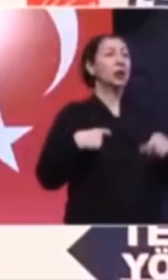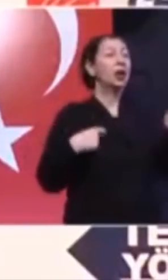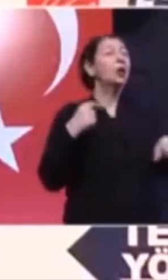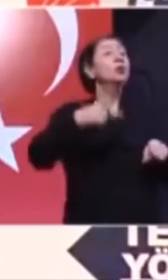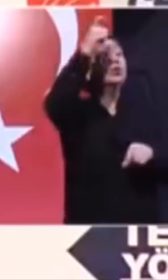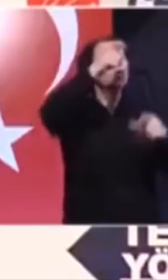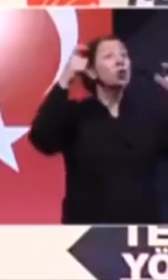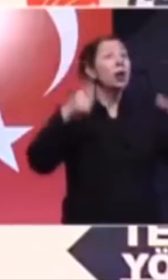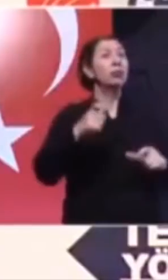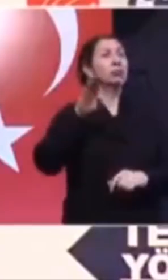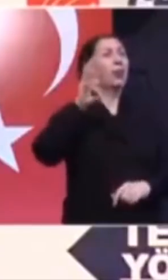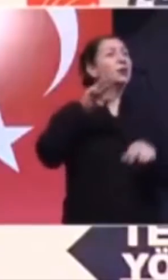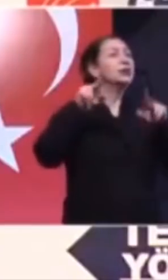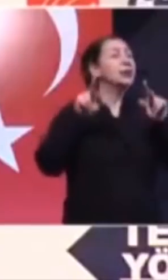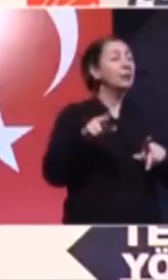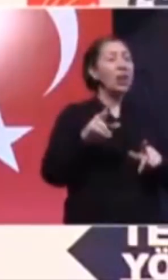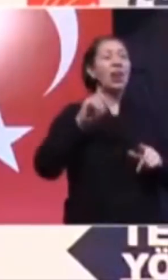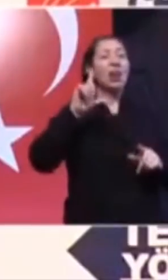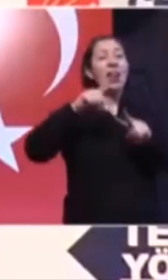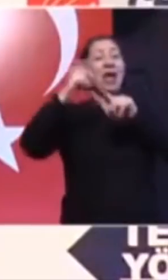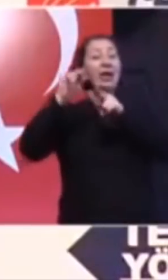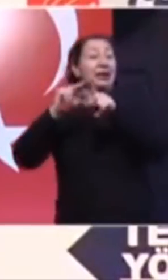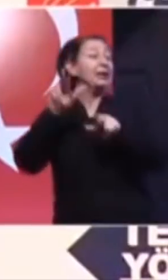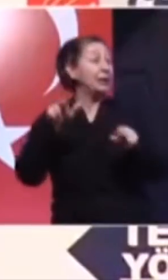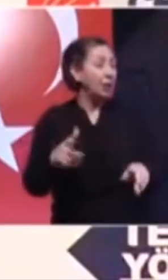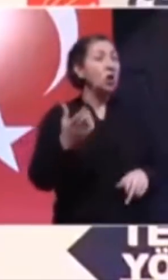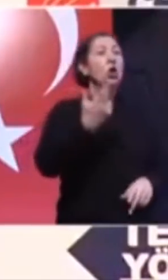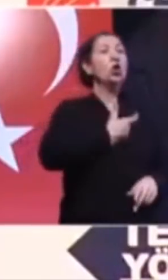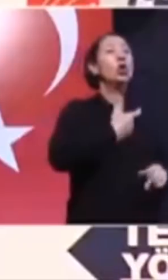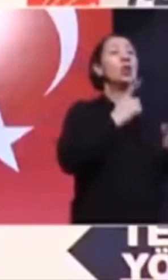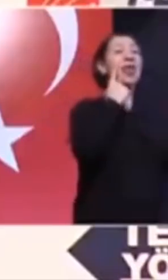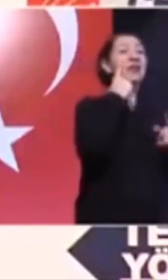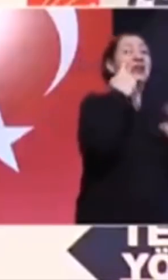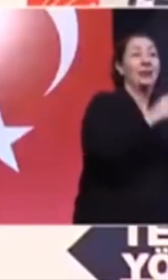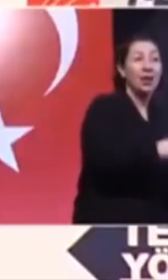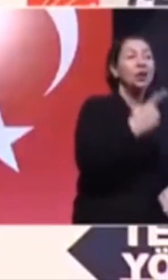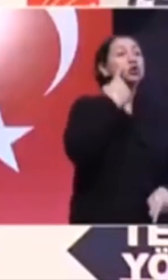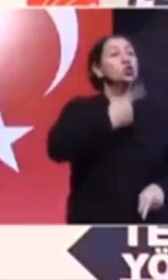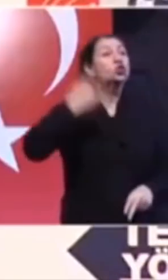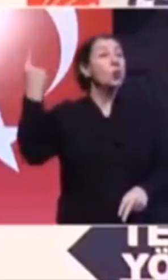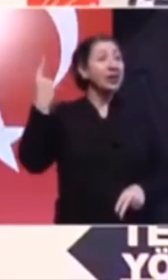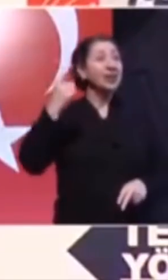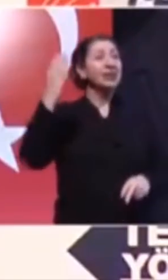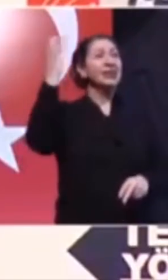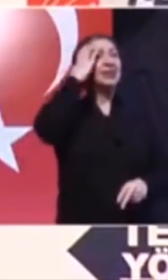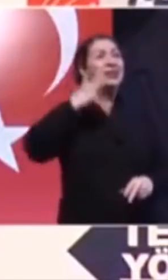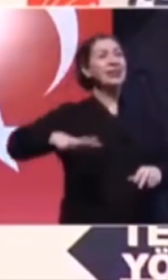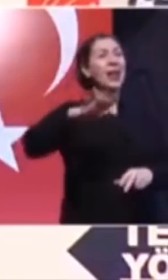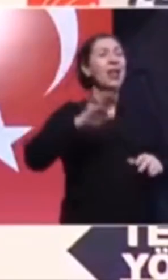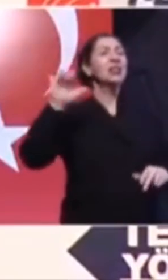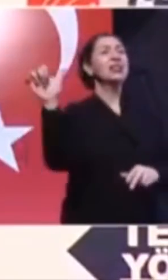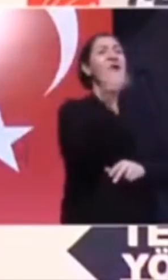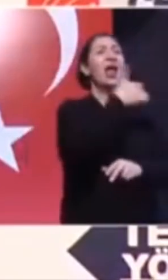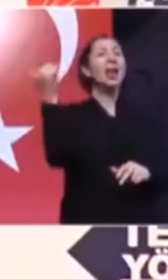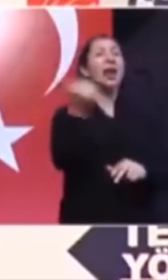ülkeyi demokrasi gibi, laiklik gibi, hukuk devleti gibi cumhuriyetin temel değerleri